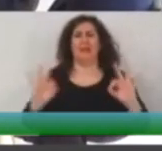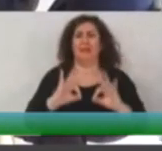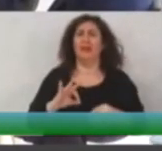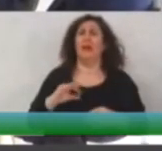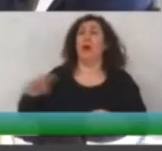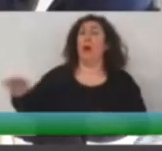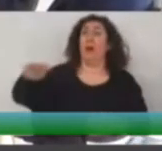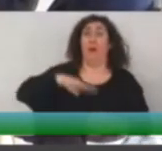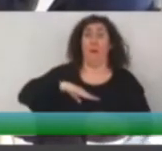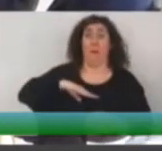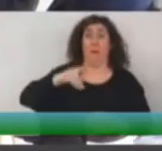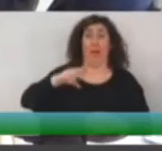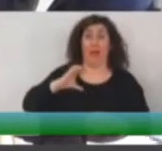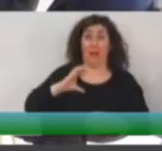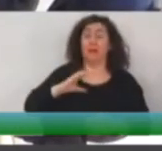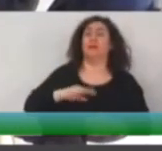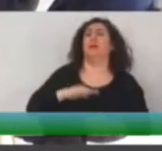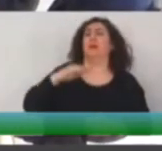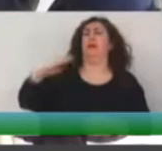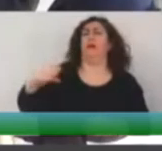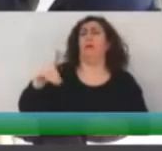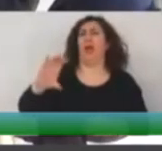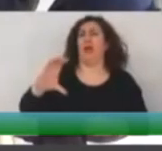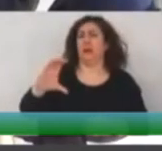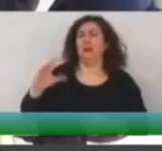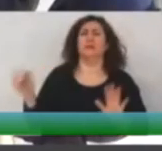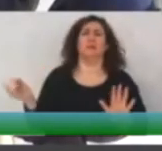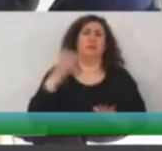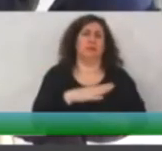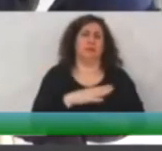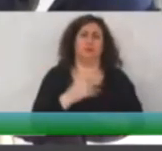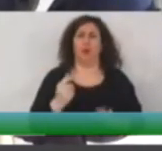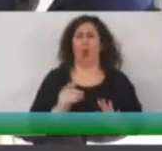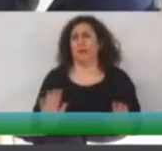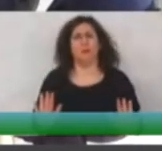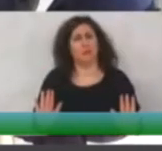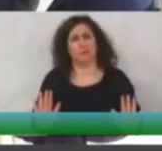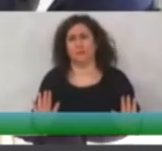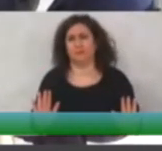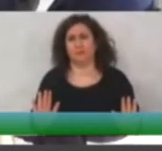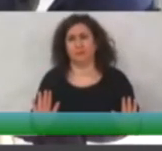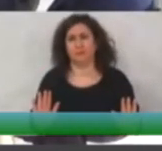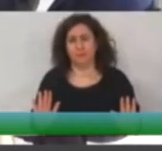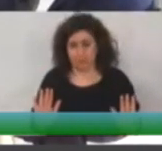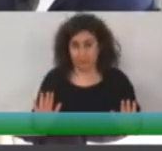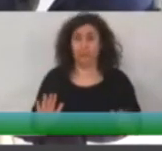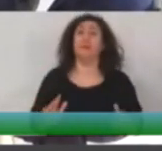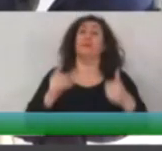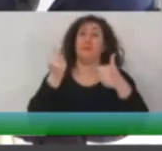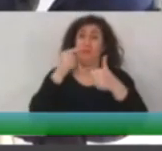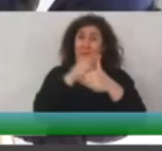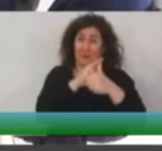PEC di partenza a credito delle risorse economiche. Oltre alla misura economica, noi